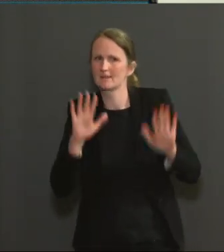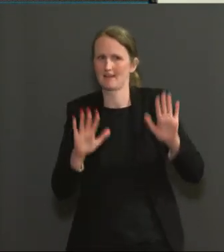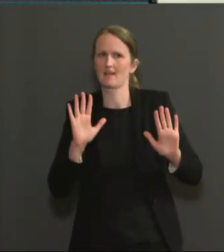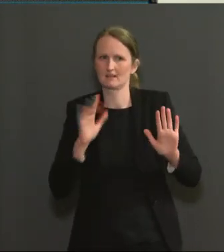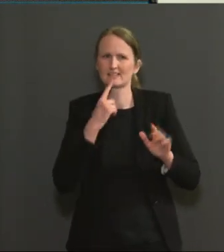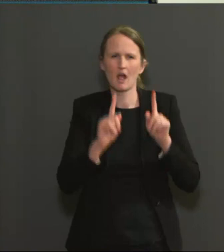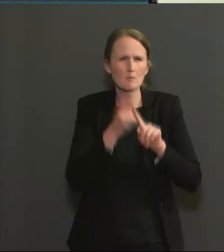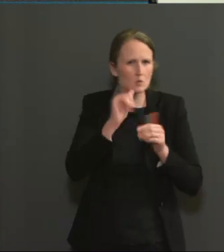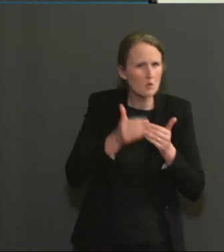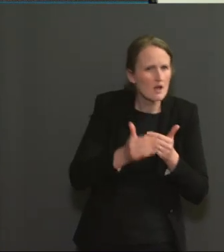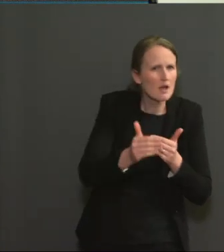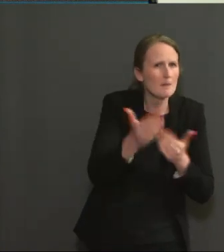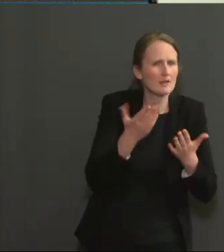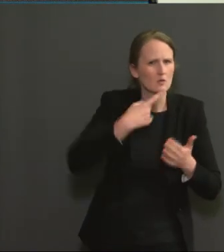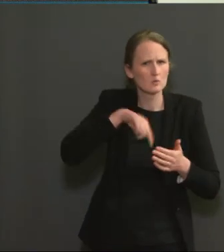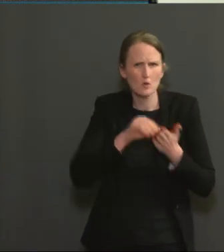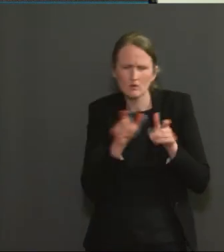meilleure estimation